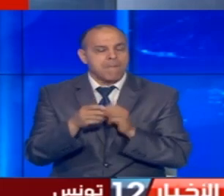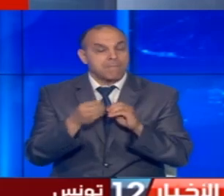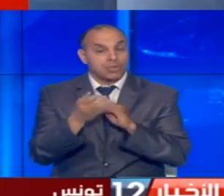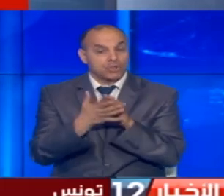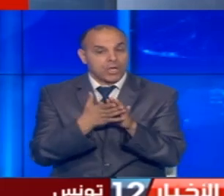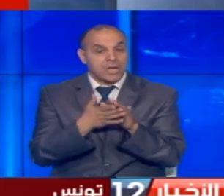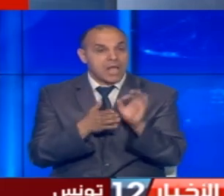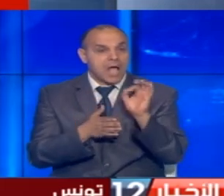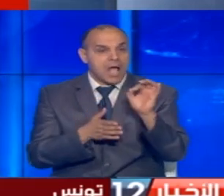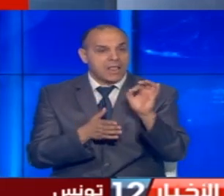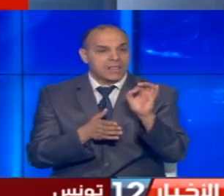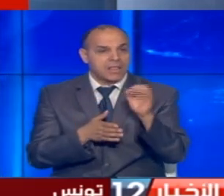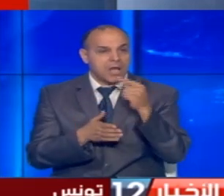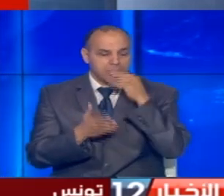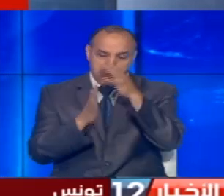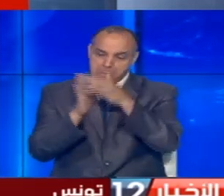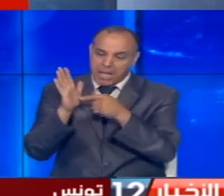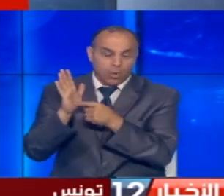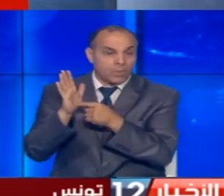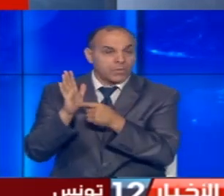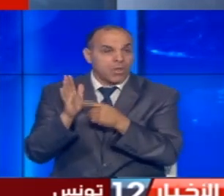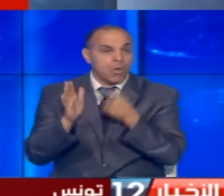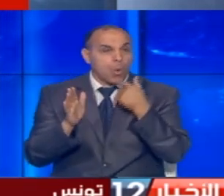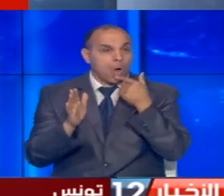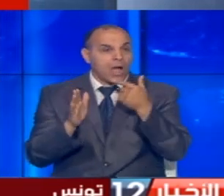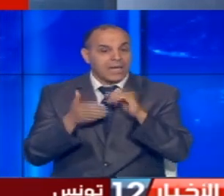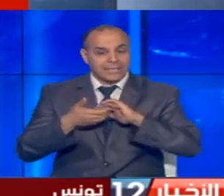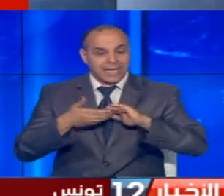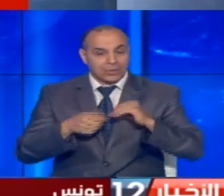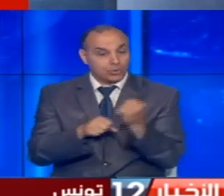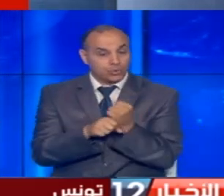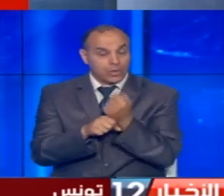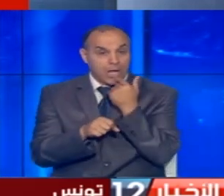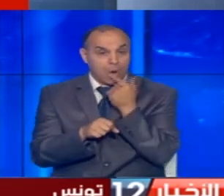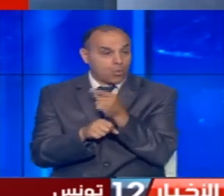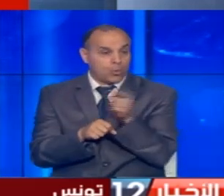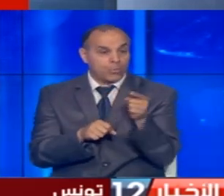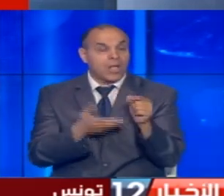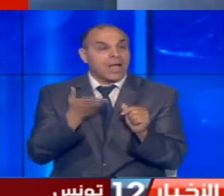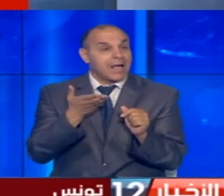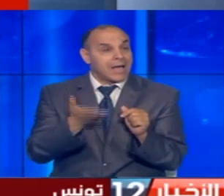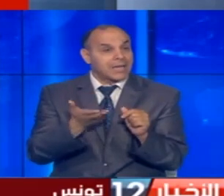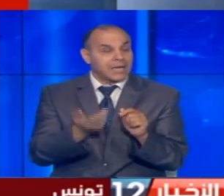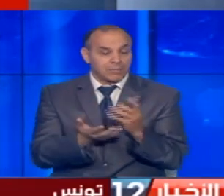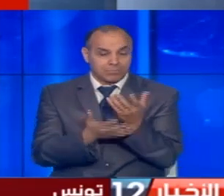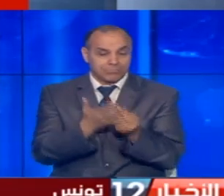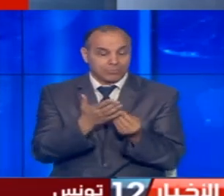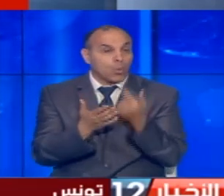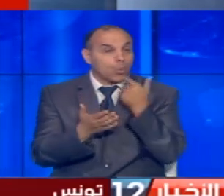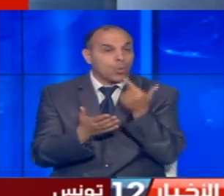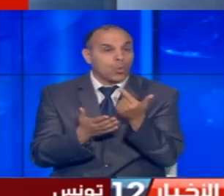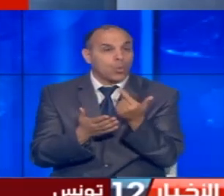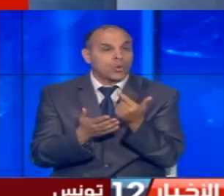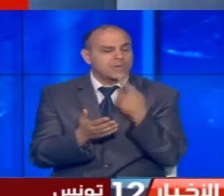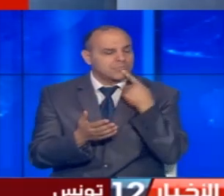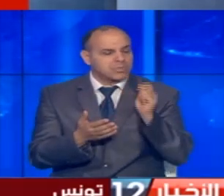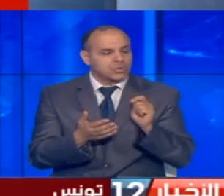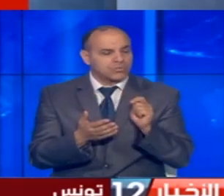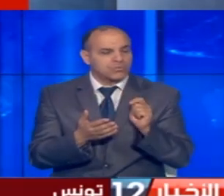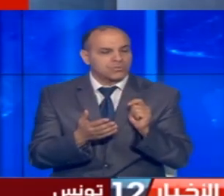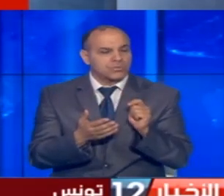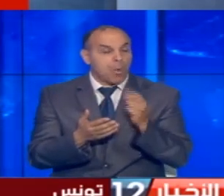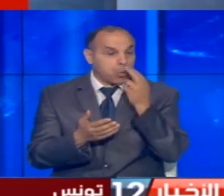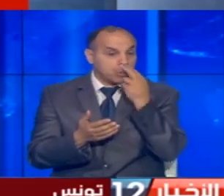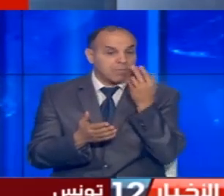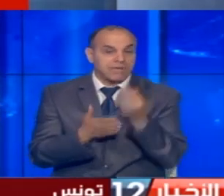الكارثة بالذات حسب نص البيان. واعتبر الاتحاد العام التونسي للشغل أن التغييب الكلي والمتعمد للأجهزة